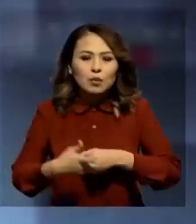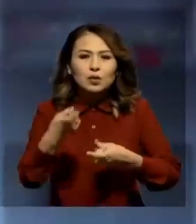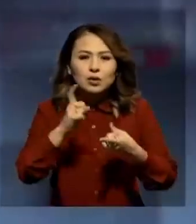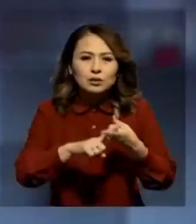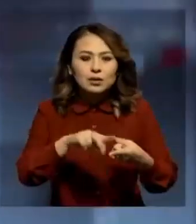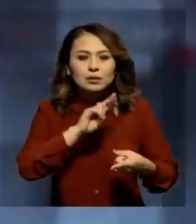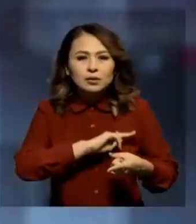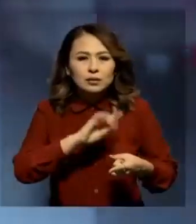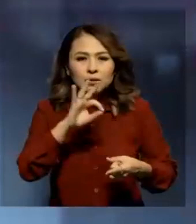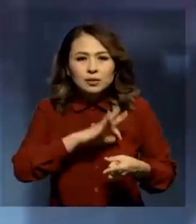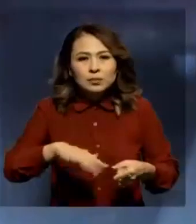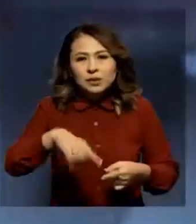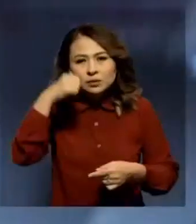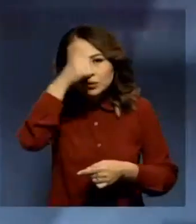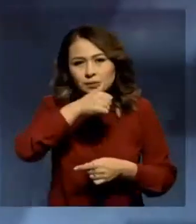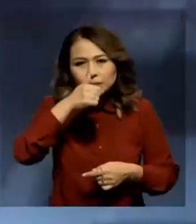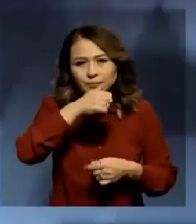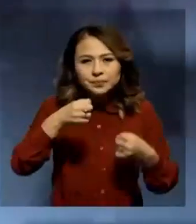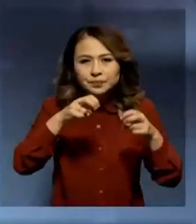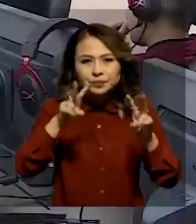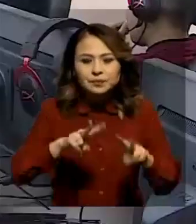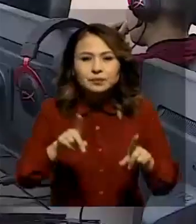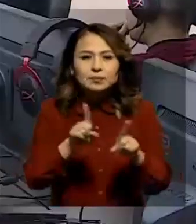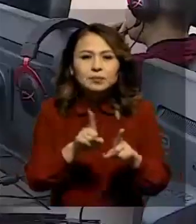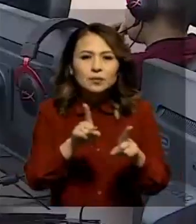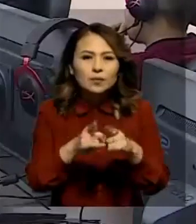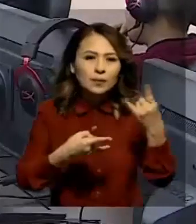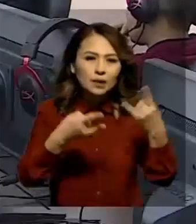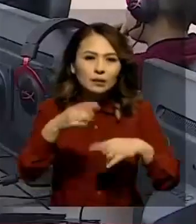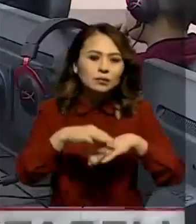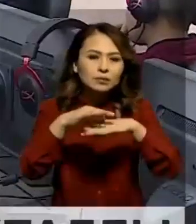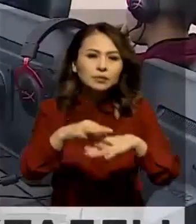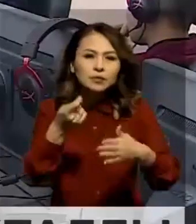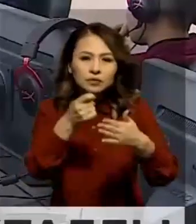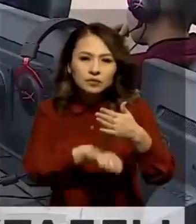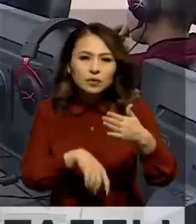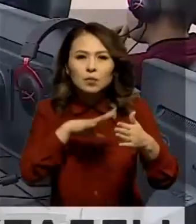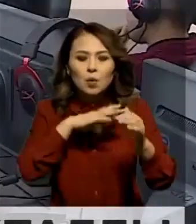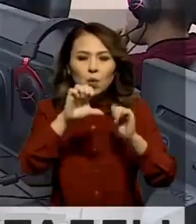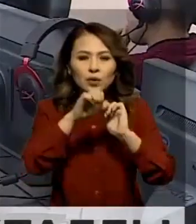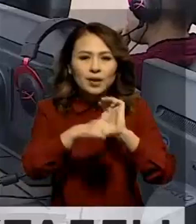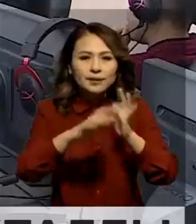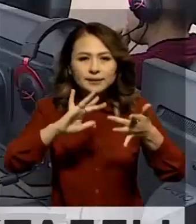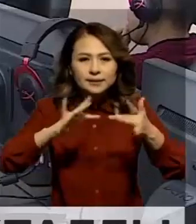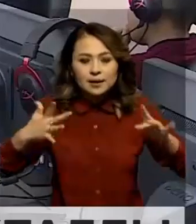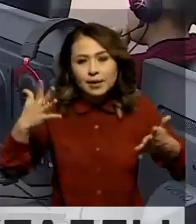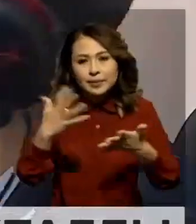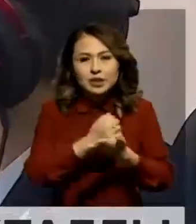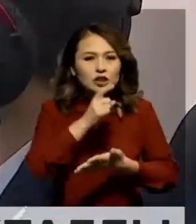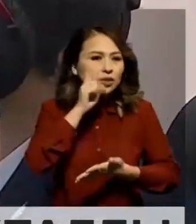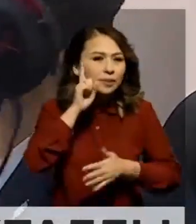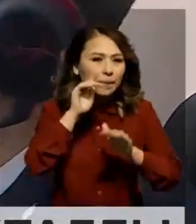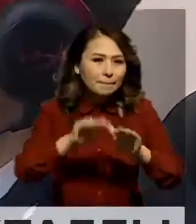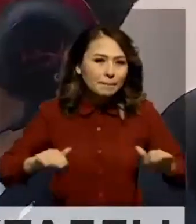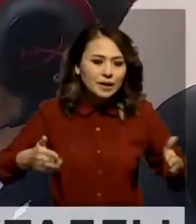орталық коммуникациялар алаңында хабарлады. Биылдың өзінде мамандар желіде мониторинг жүргізіп, бұғаттауға ұсынылған 16 сайтты анықтады. Бұл шаралар